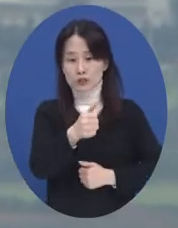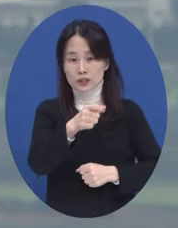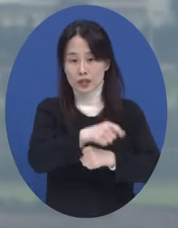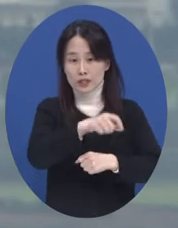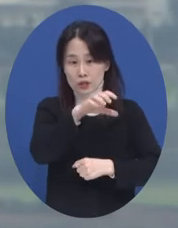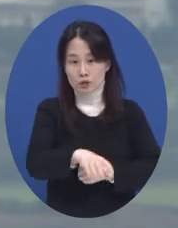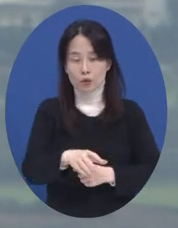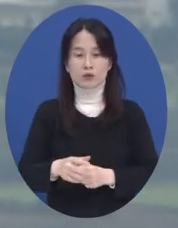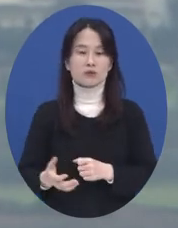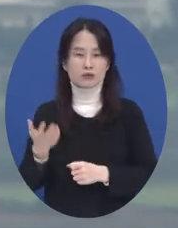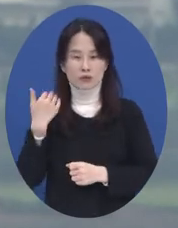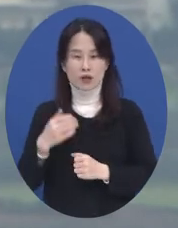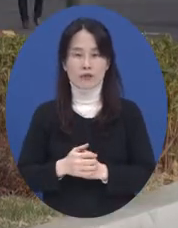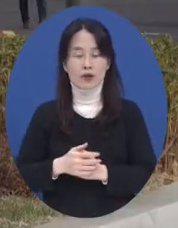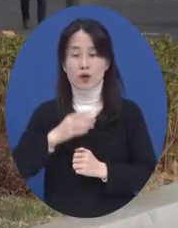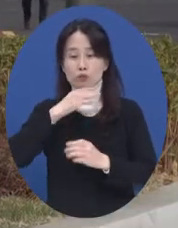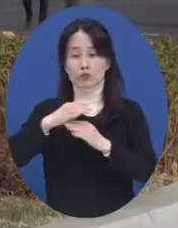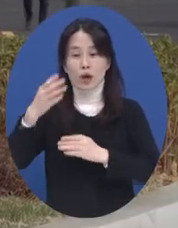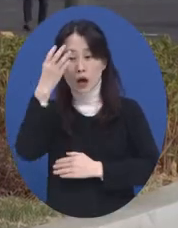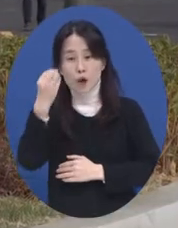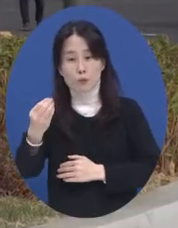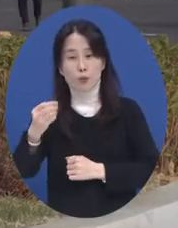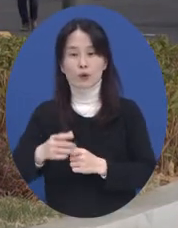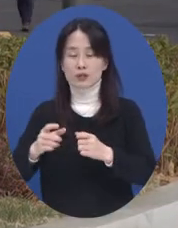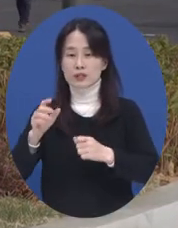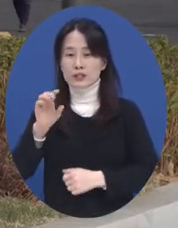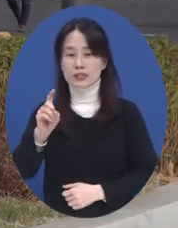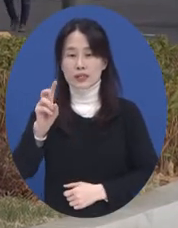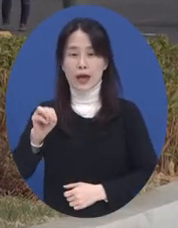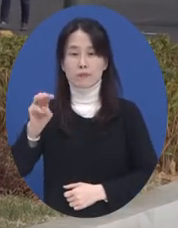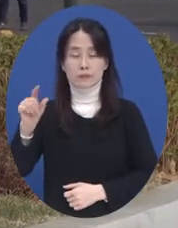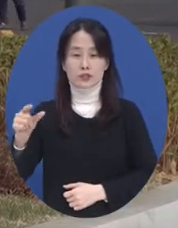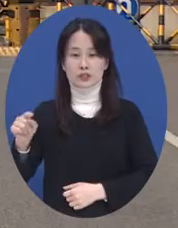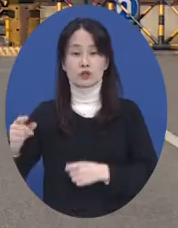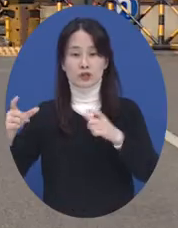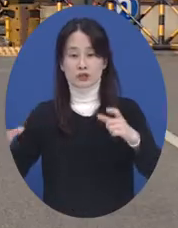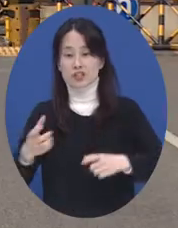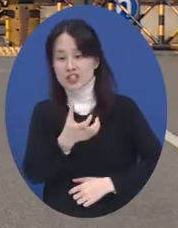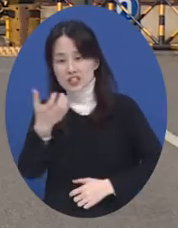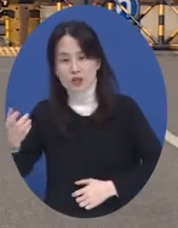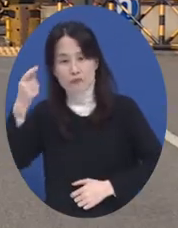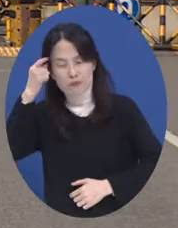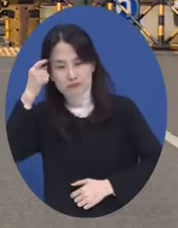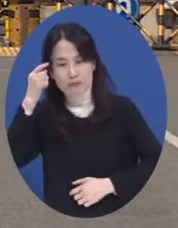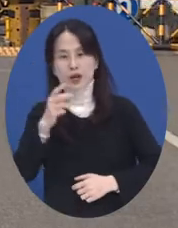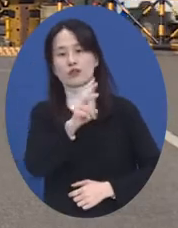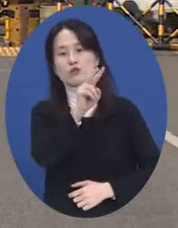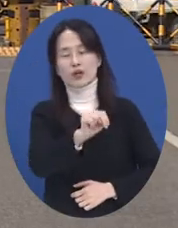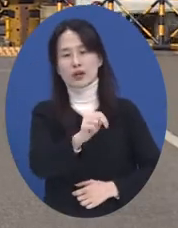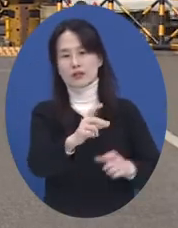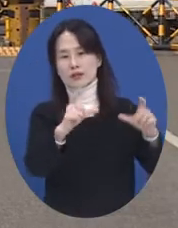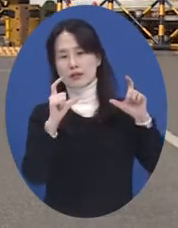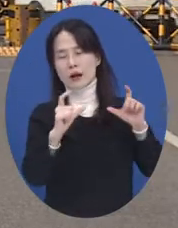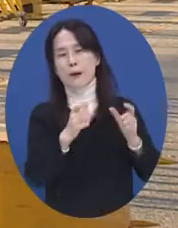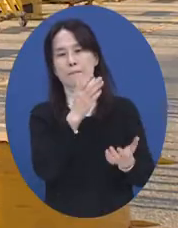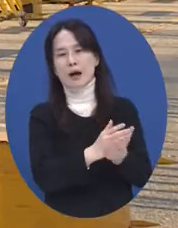당초 개성공단과 북한이 보이는 민통선 내 도라전망대로 이전하려다 유엔사로부터